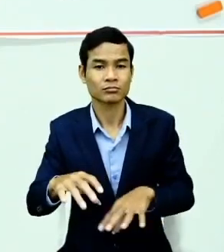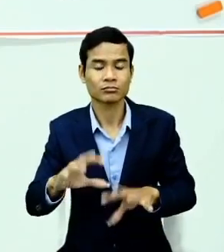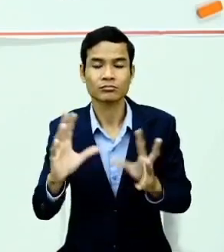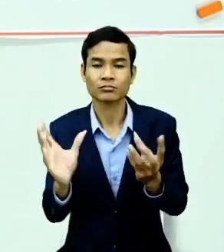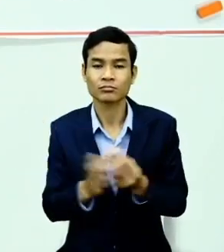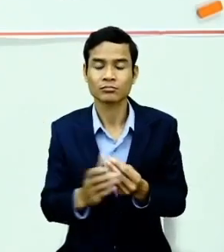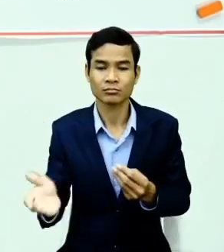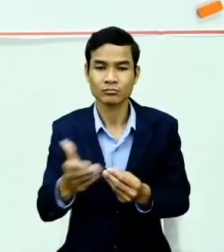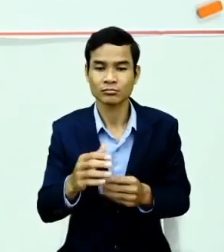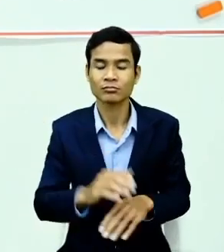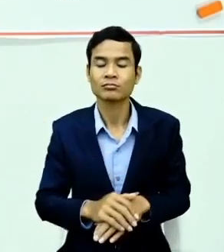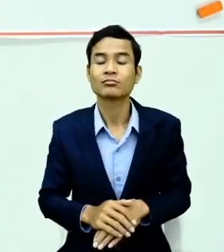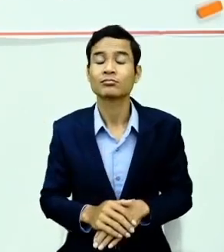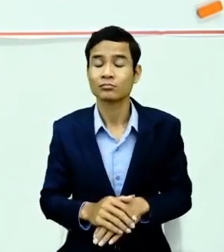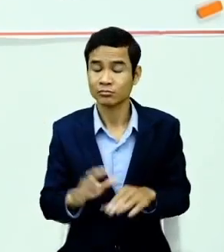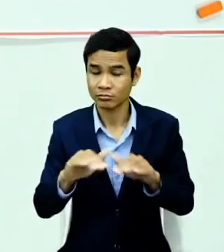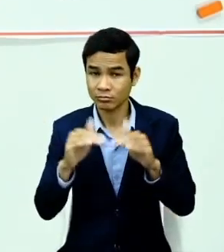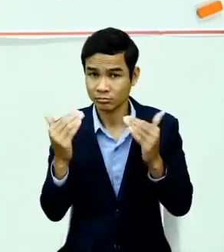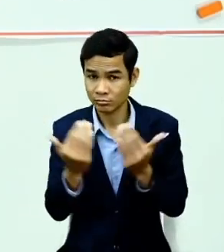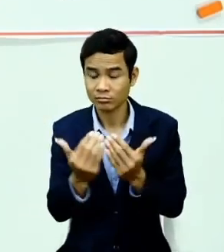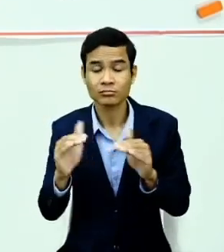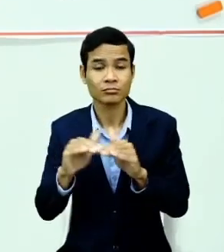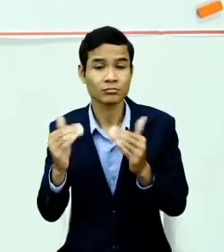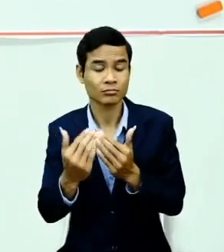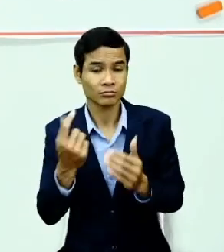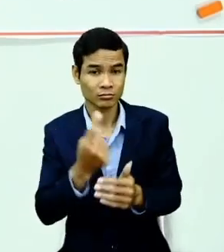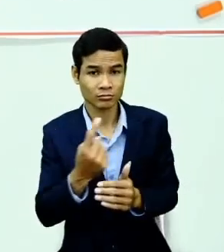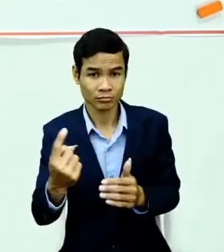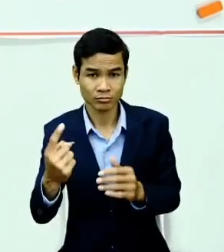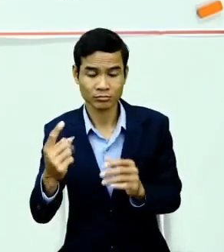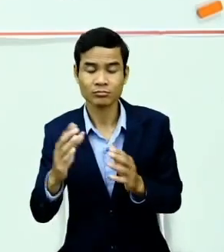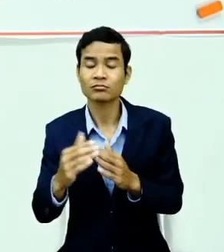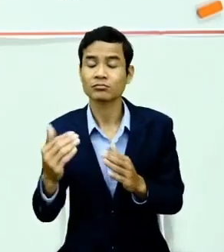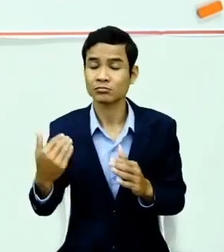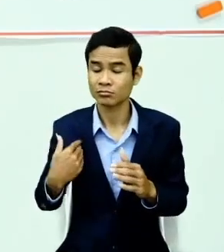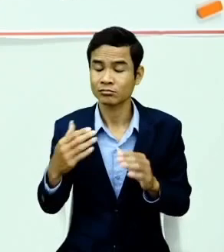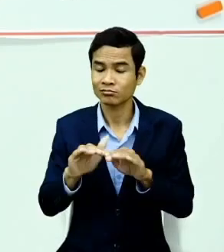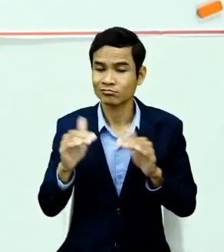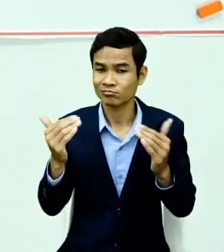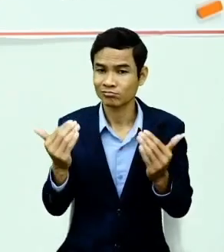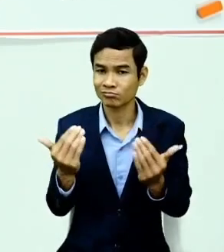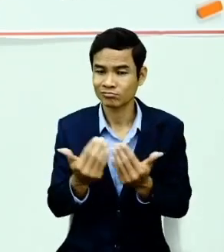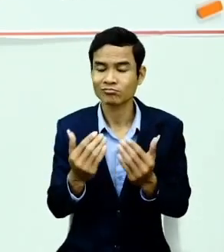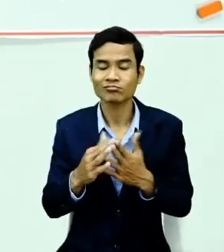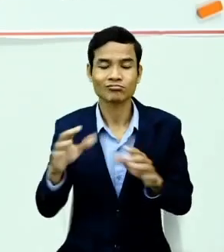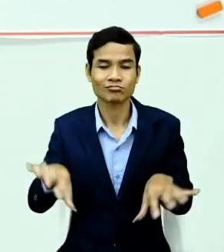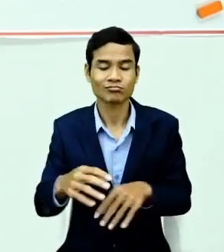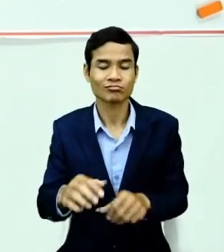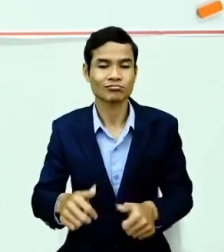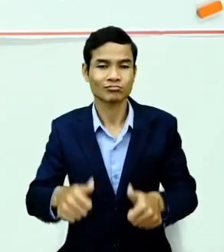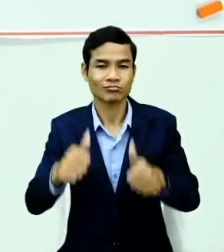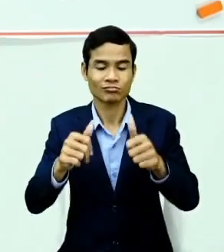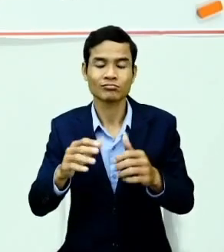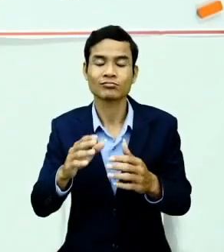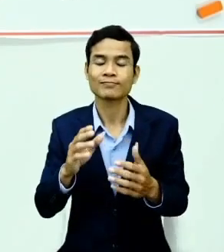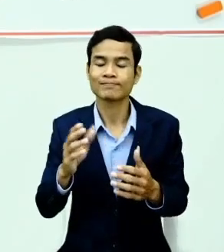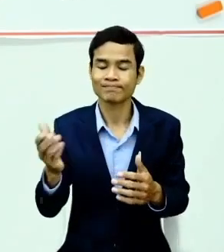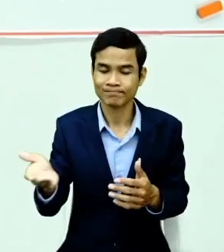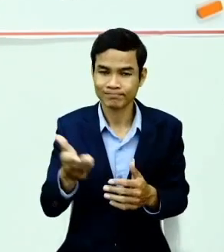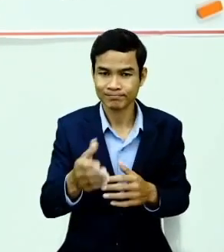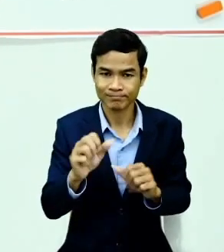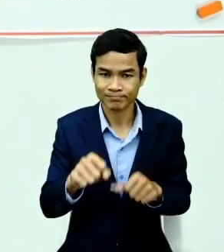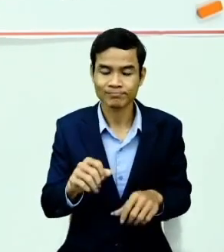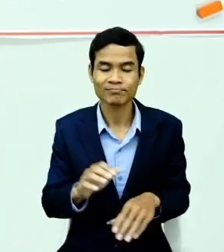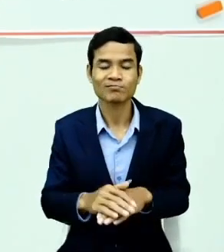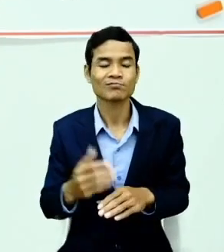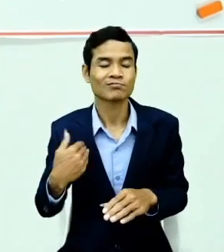này hai chả sẽ má chức này mua bất sân ba miên sẽ cảm ạp hiếp là ổn tình ổn này chả cứ cua xa nó bố bênh tật áo sụp hẹp bằng